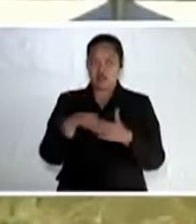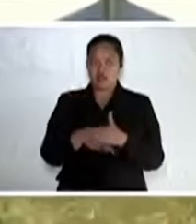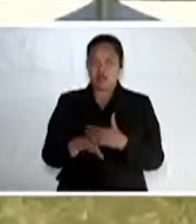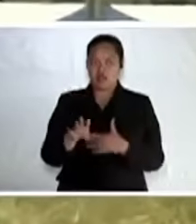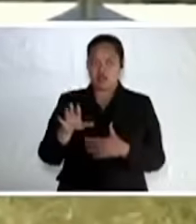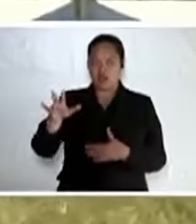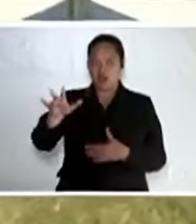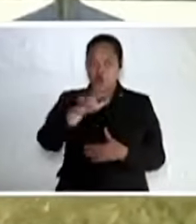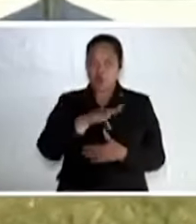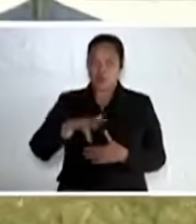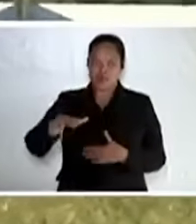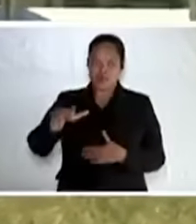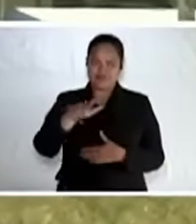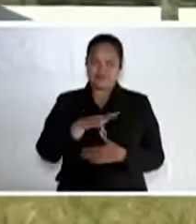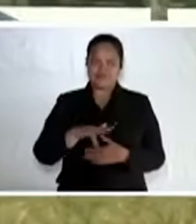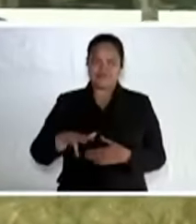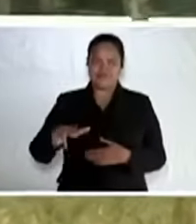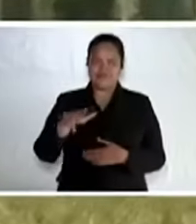in Lomaiviti.